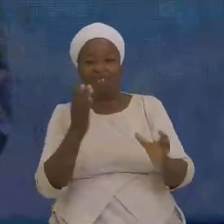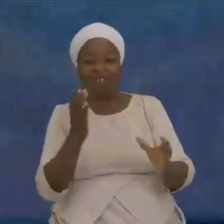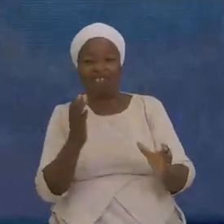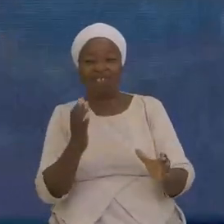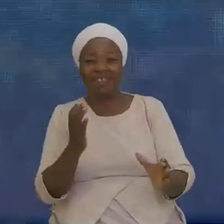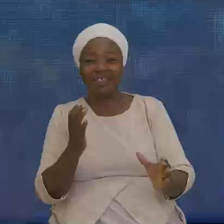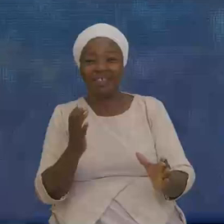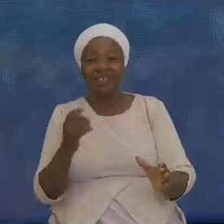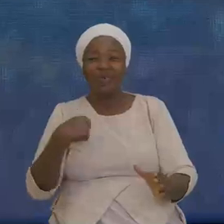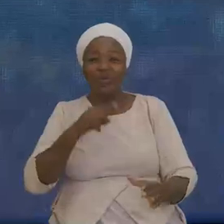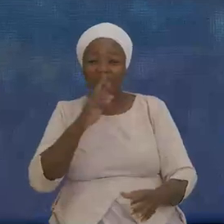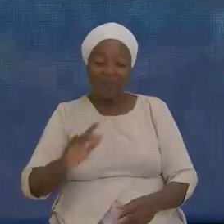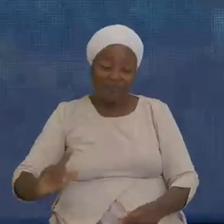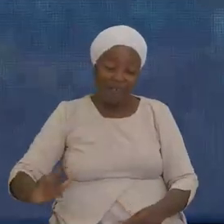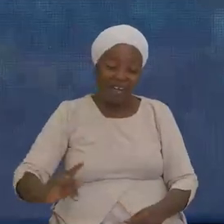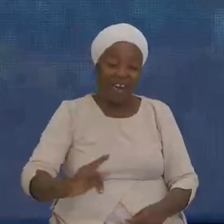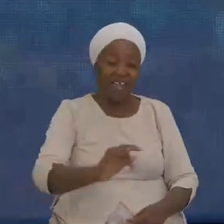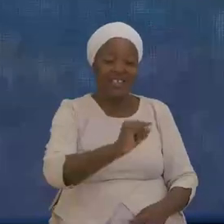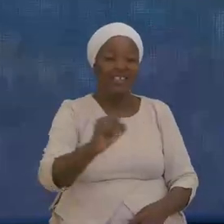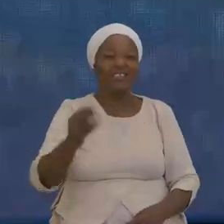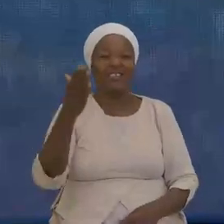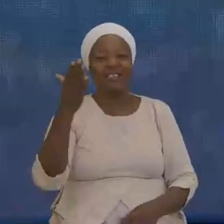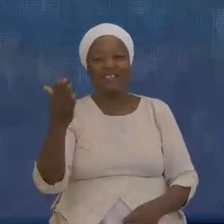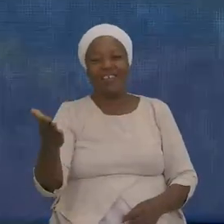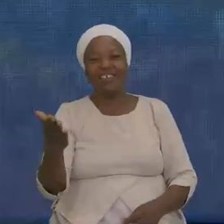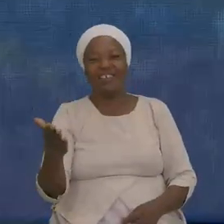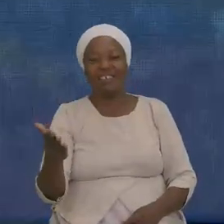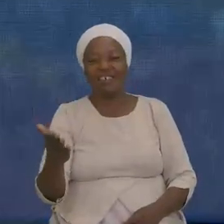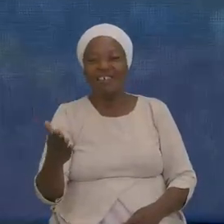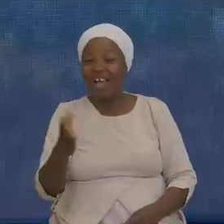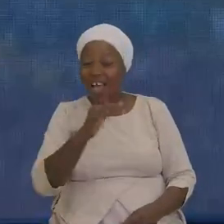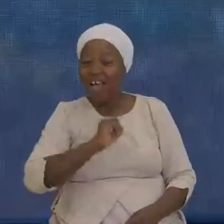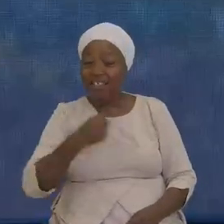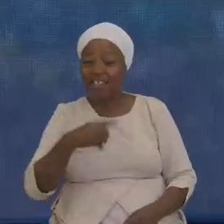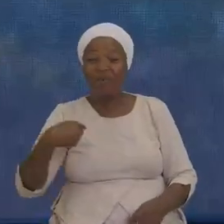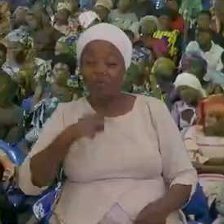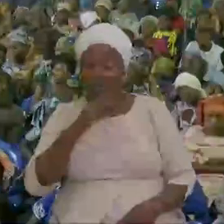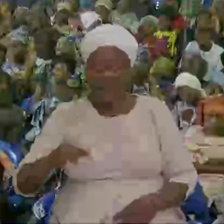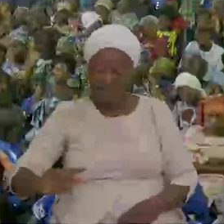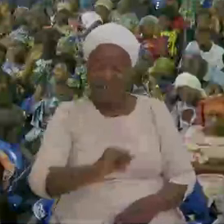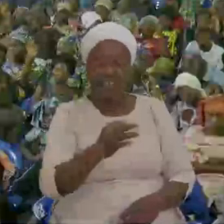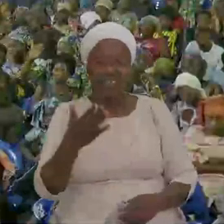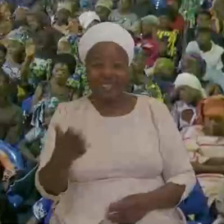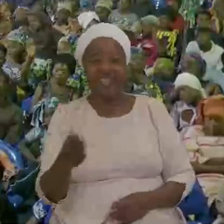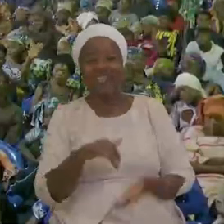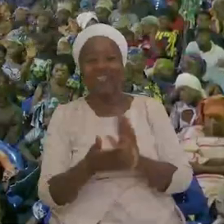bus. Nous voyageons par le vol. J'ai dit, nous voyageons par